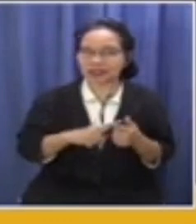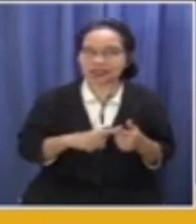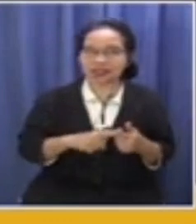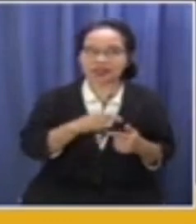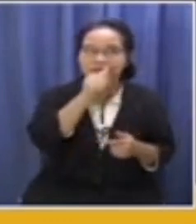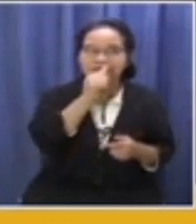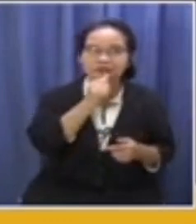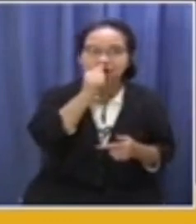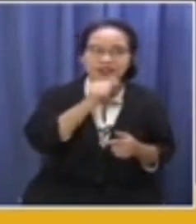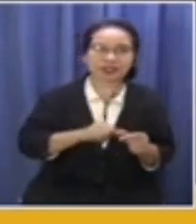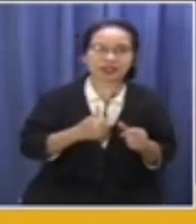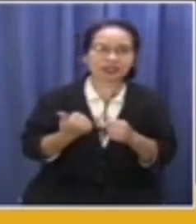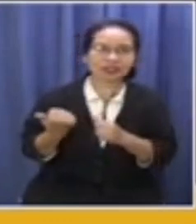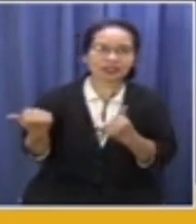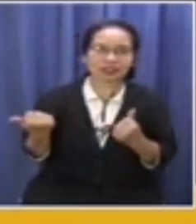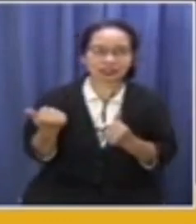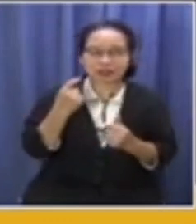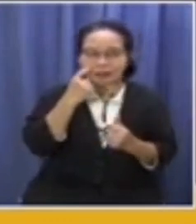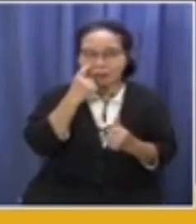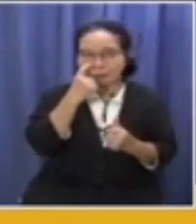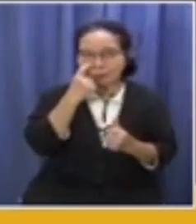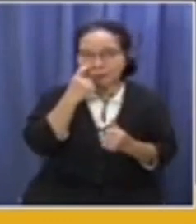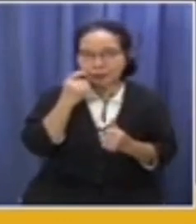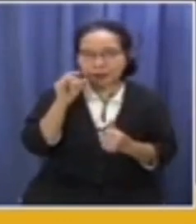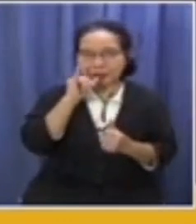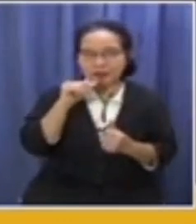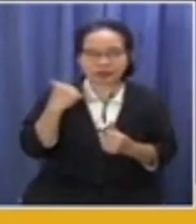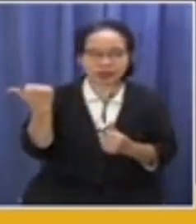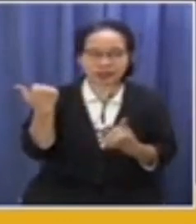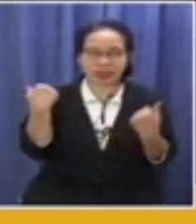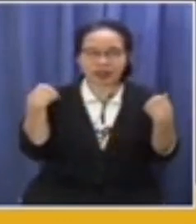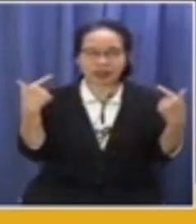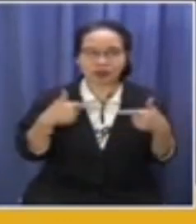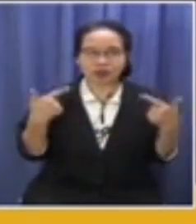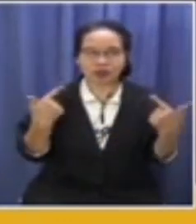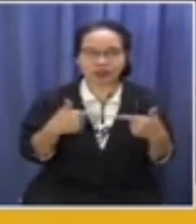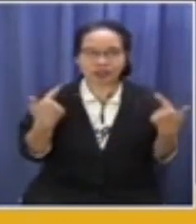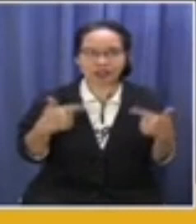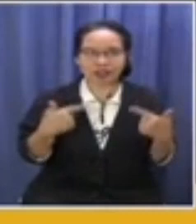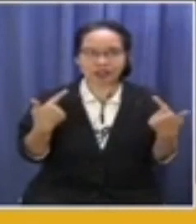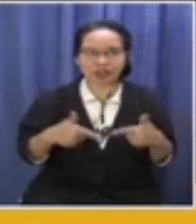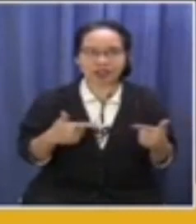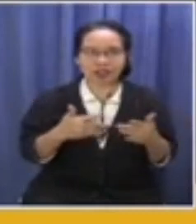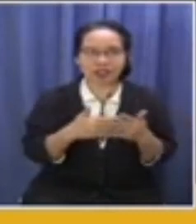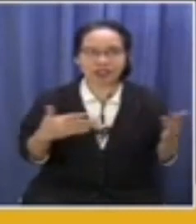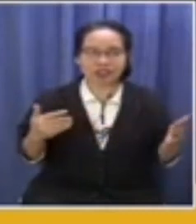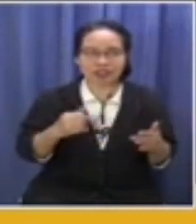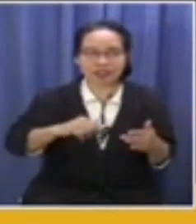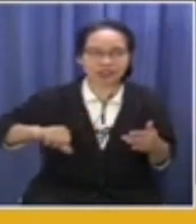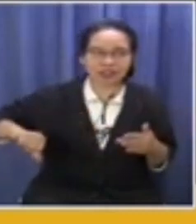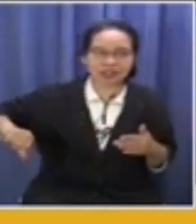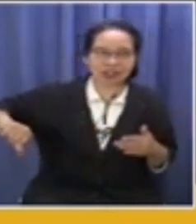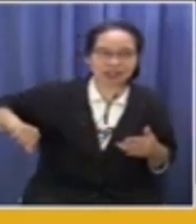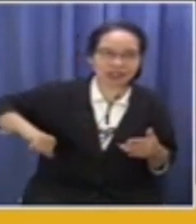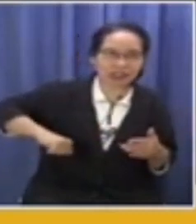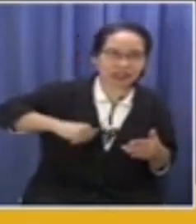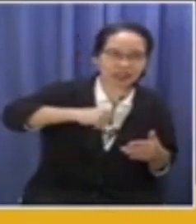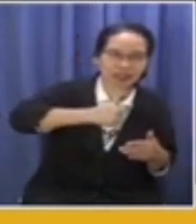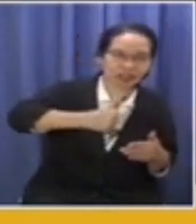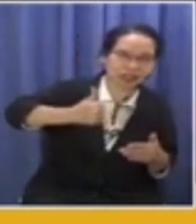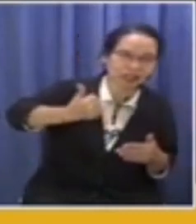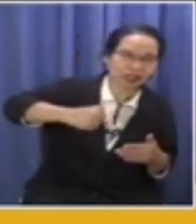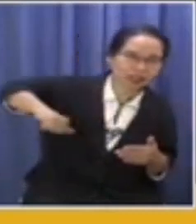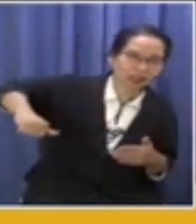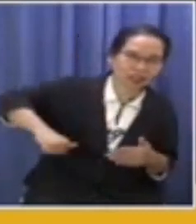Magtiis kayo sa isa't isa kung ang sino man ay may sumbong laban sa kanino man kung